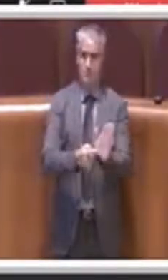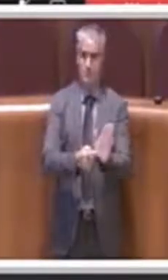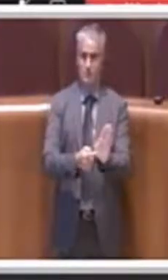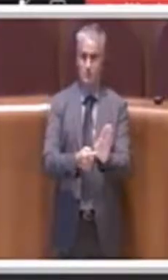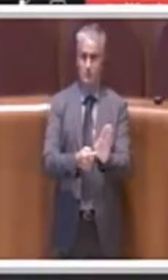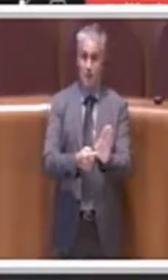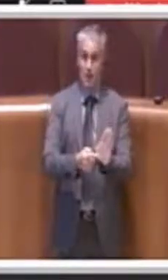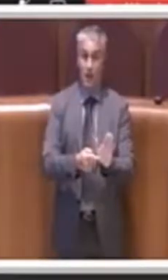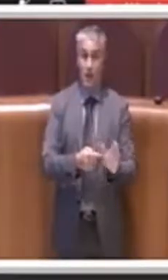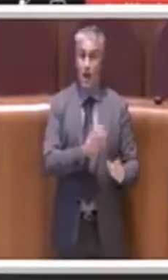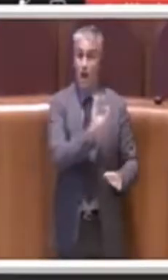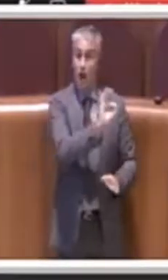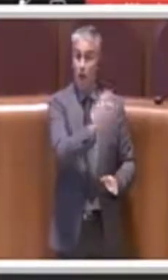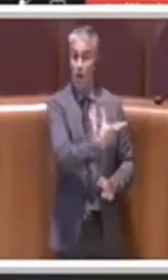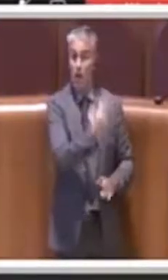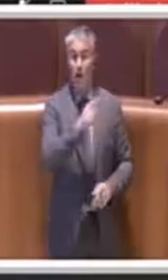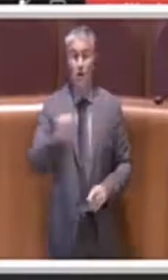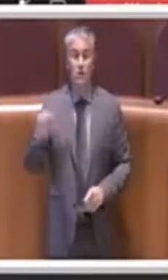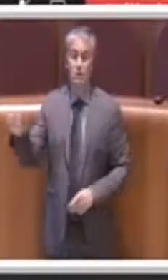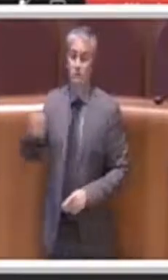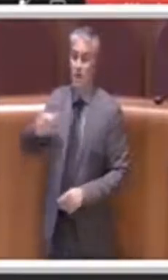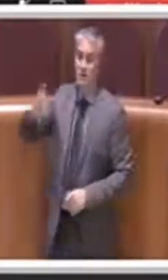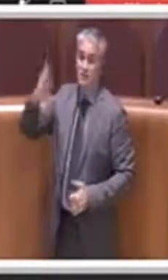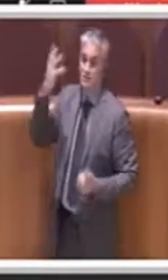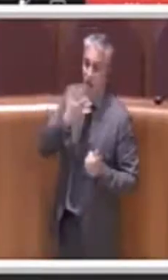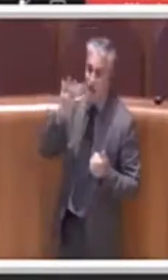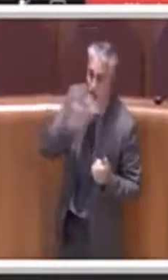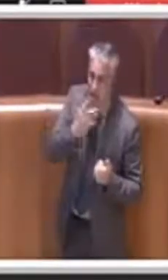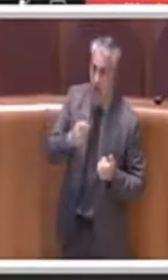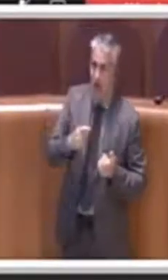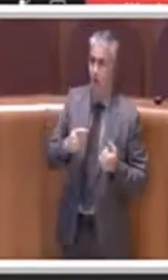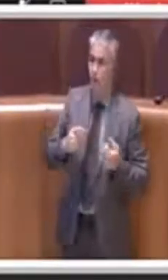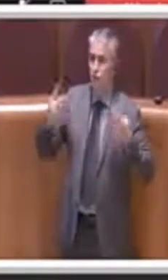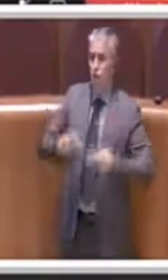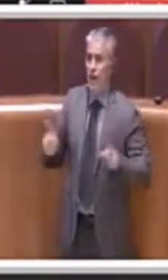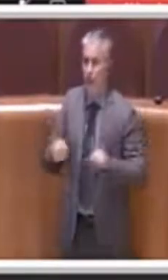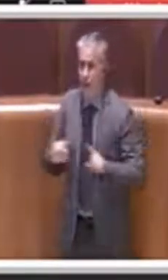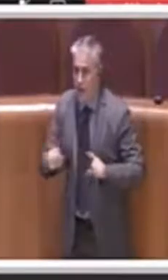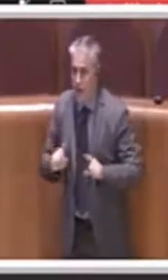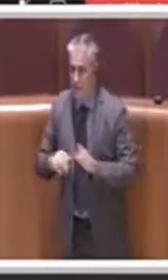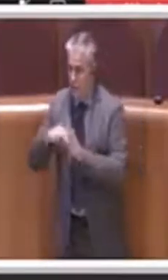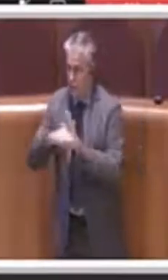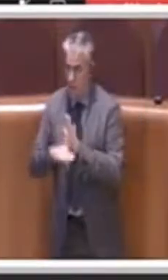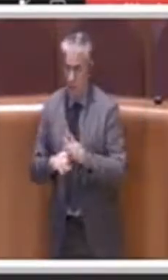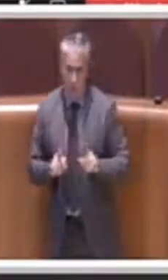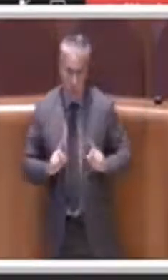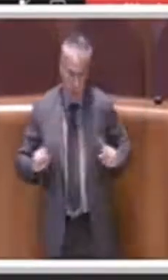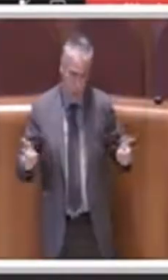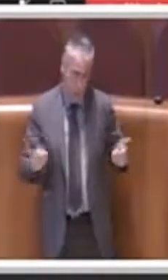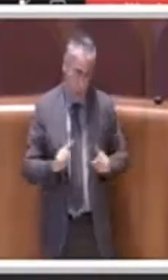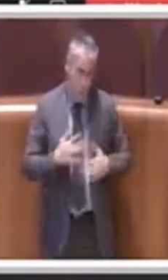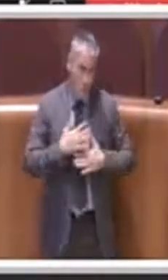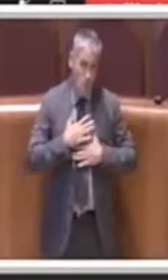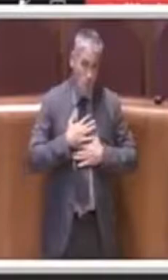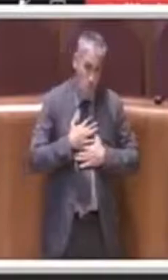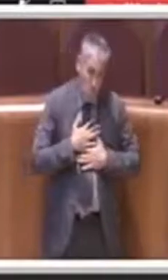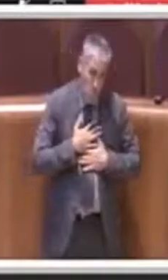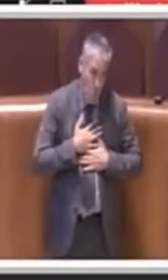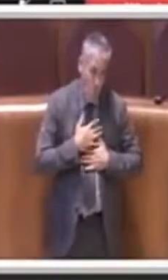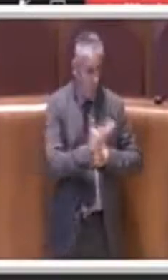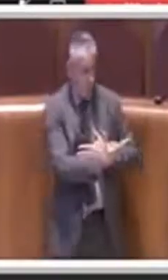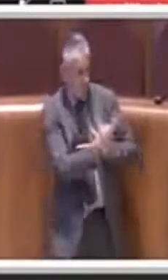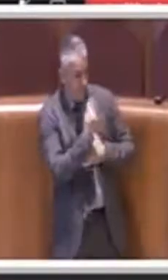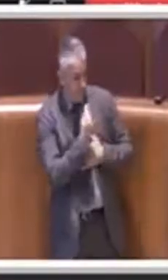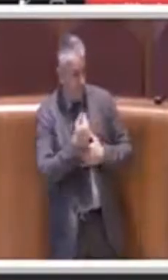del tutto sbagliate o inconferenti con la realtà quelle che sono le nostre linee programmatiche, credo che questo insomma sia un po', come